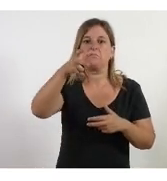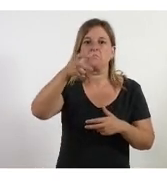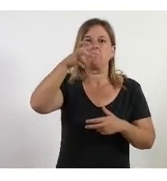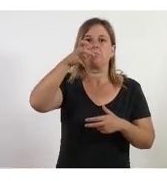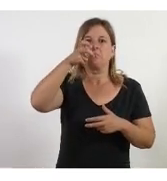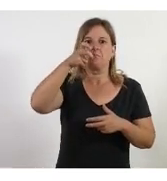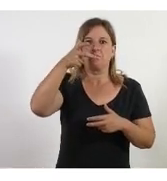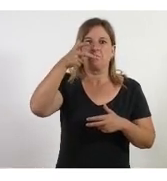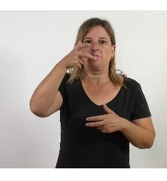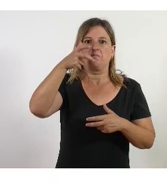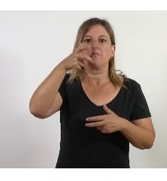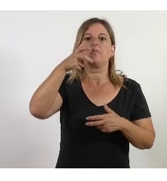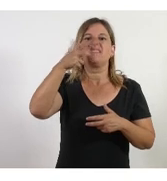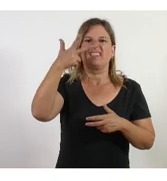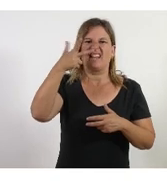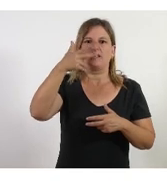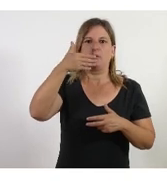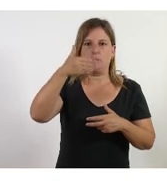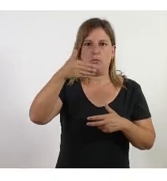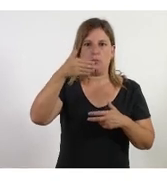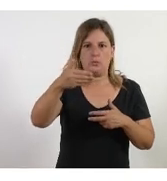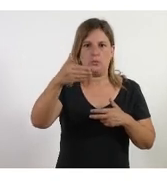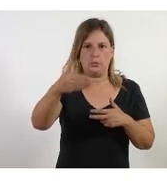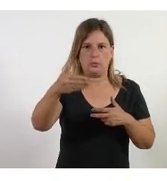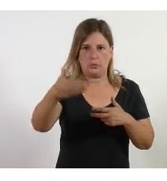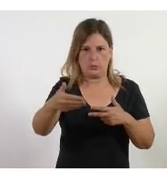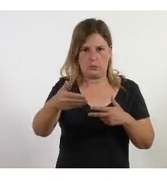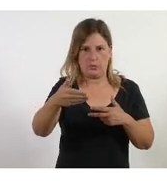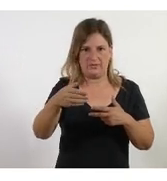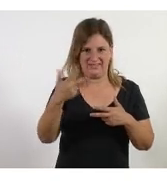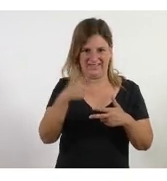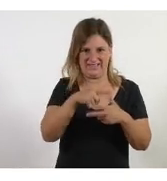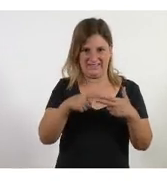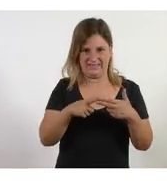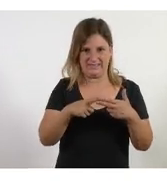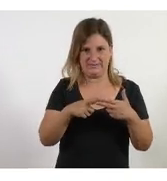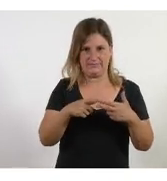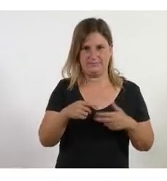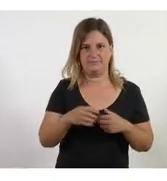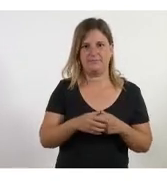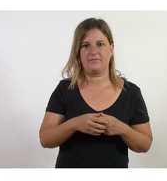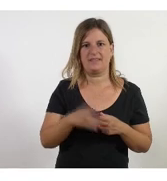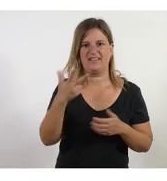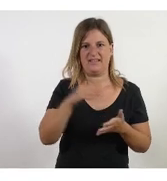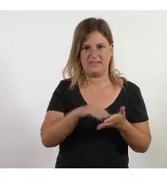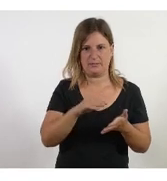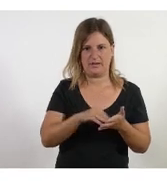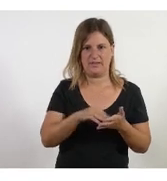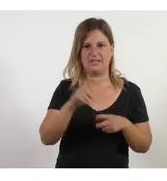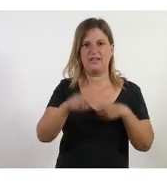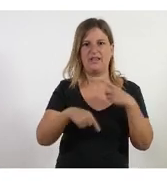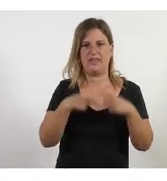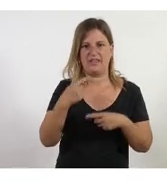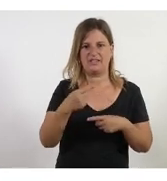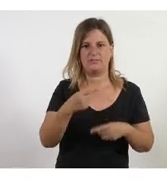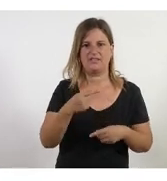profundes, tres expiracions profundes, vale? Tres vegades, i després respirar